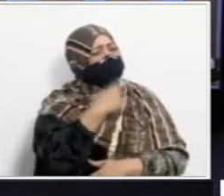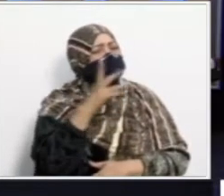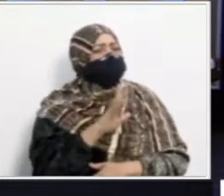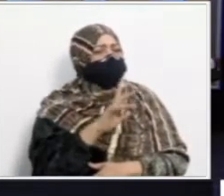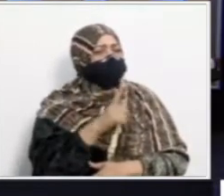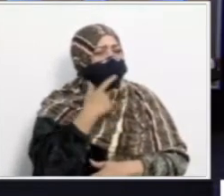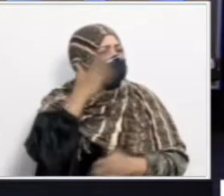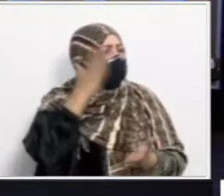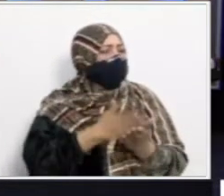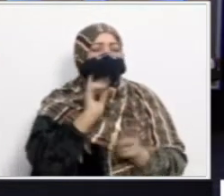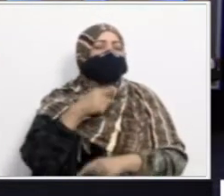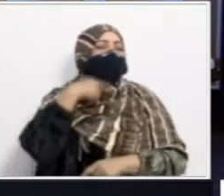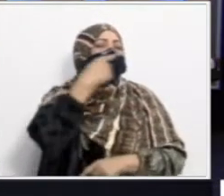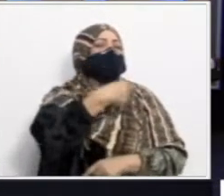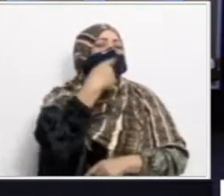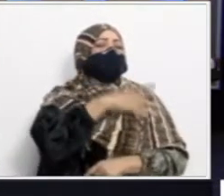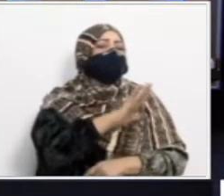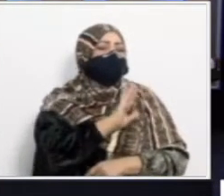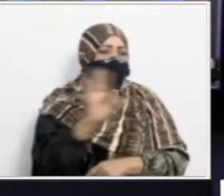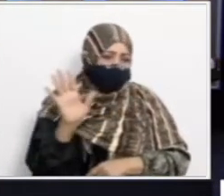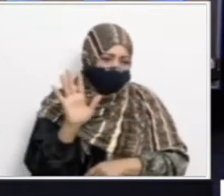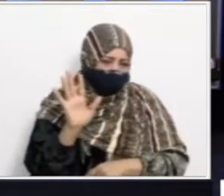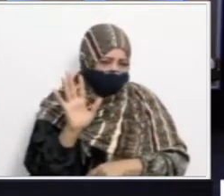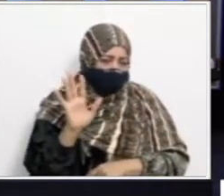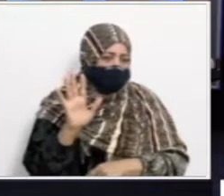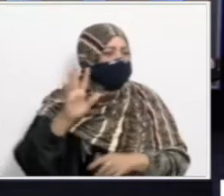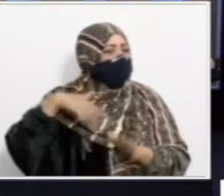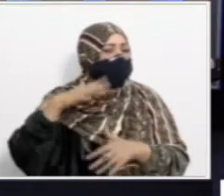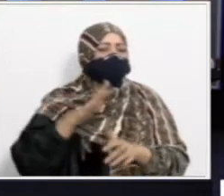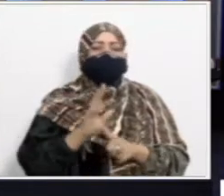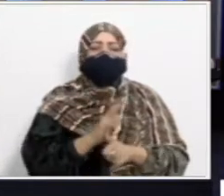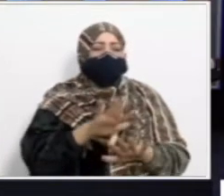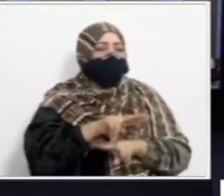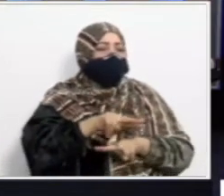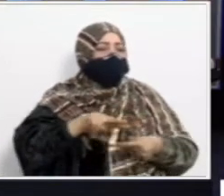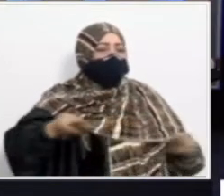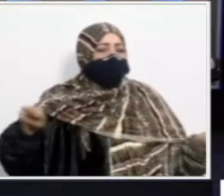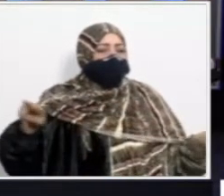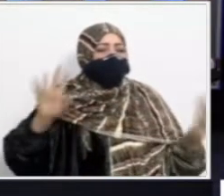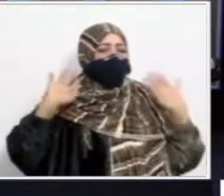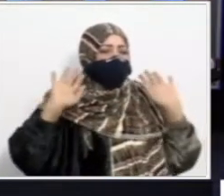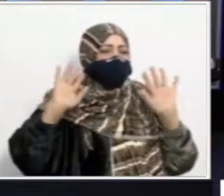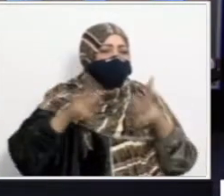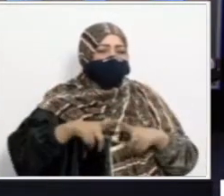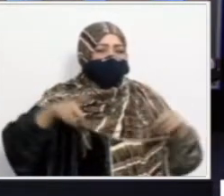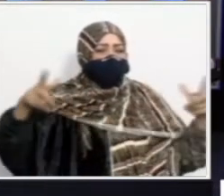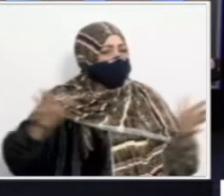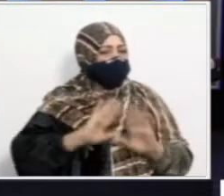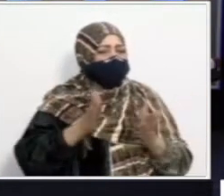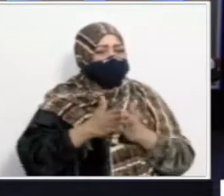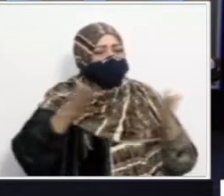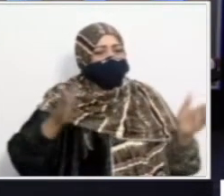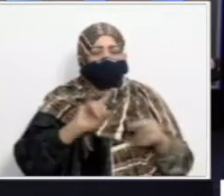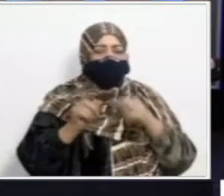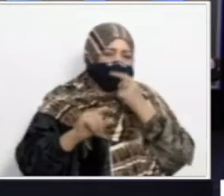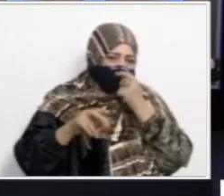فهو دار الفرح خفيف وخلاص ما احتاجش لمصاريف نعم إيه تو تسأل يعني هل يجب عليك أن تعطيه؟